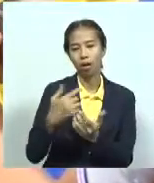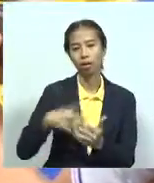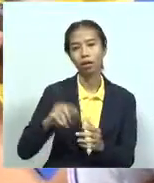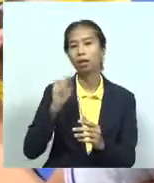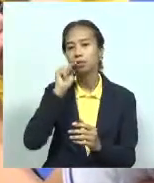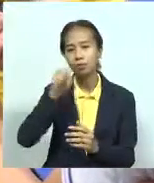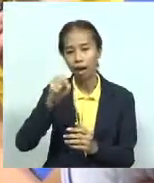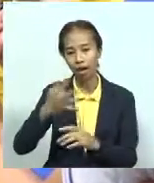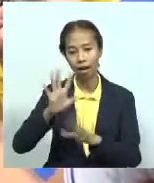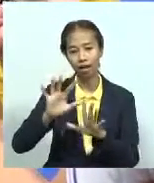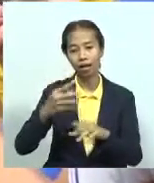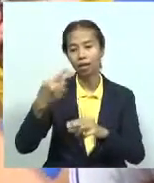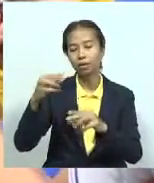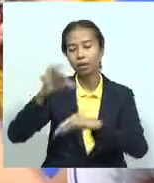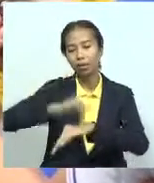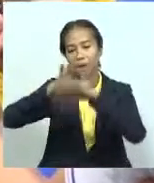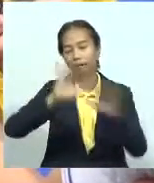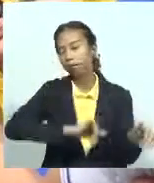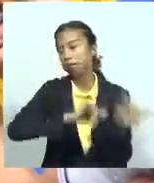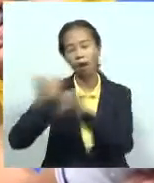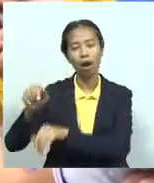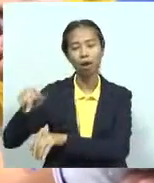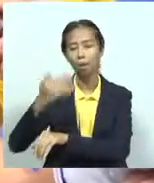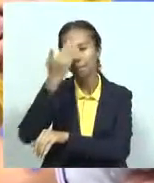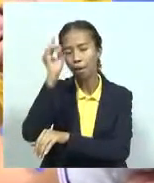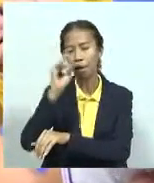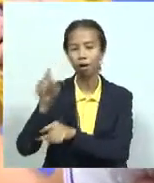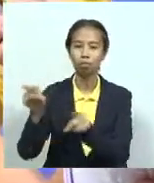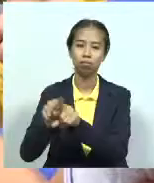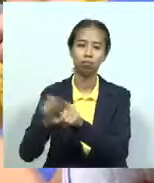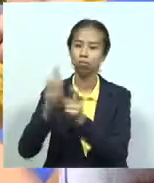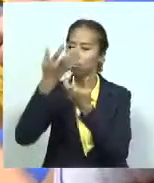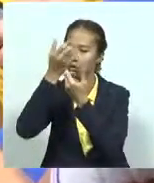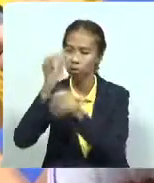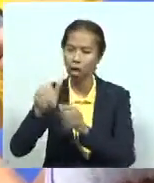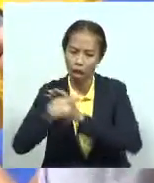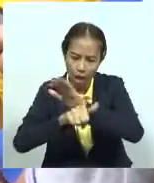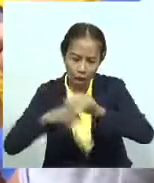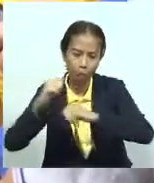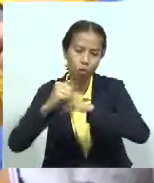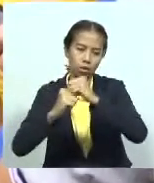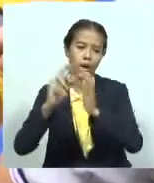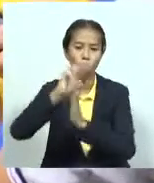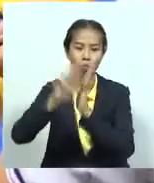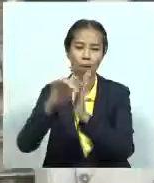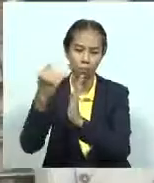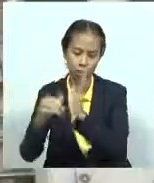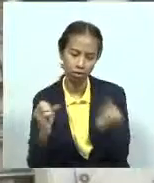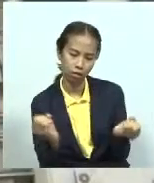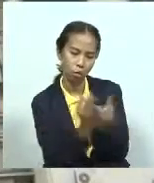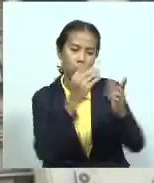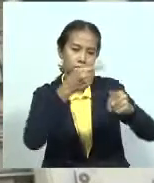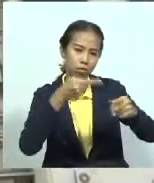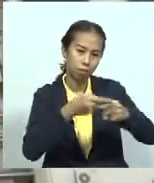ายด่วนหัวหน้าฝ่ายโยธาเขตบางรักออกจากพื้นที่ค่ะเหตุปล่อยปะให้มีการลักลอบก่อสร้างผิดกฎหมายจนมีผู้ได้รับบาดเ